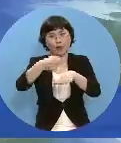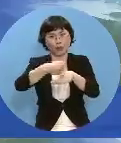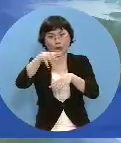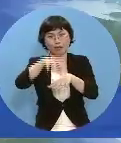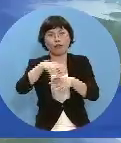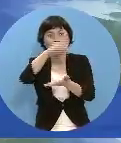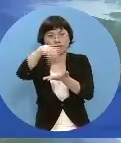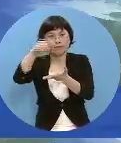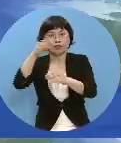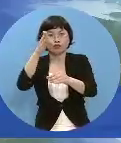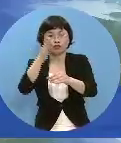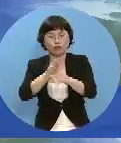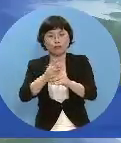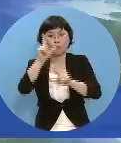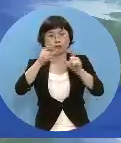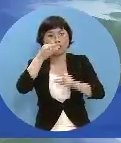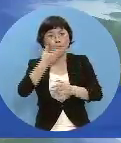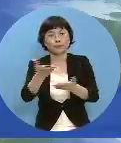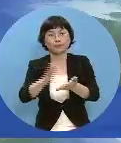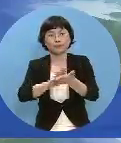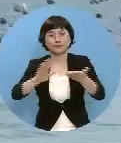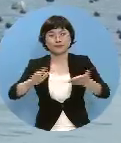한창입니다. 함께 보시죠.